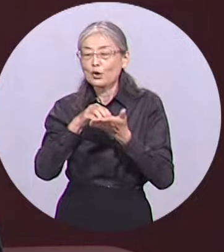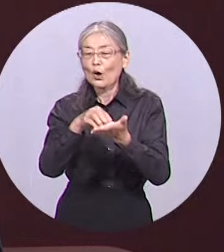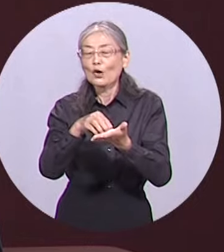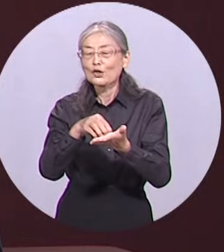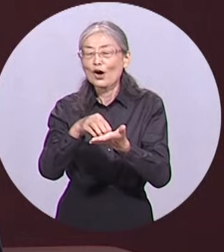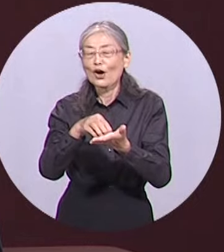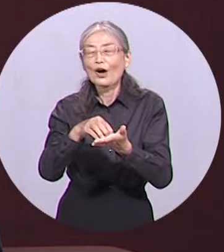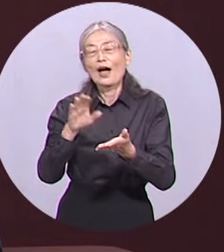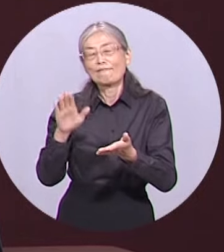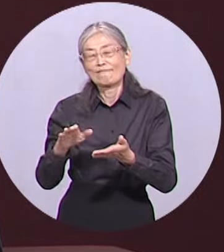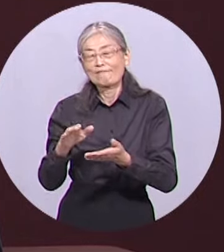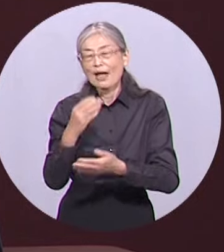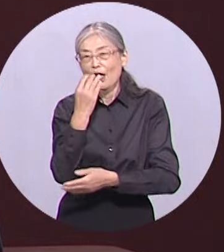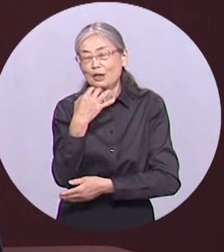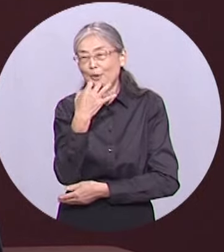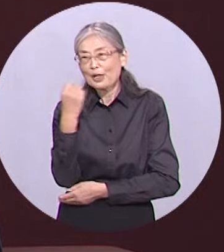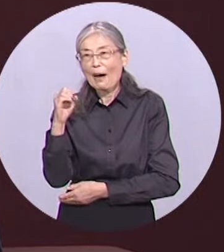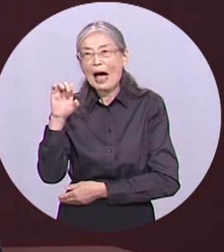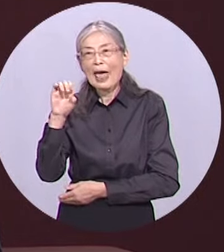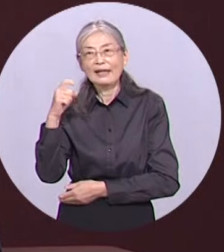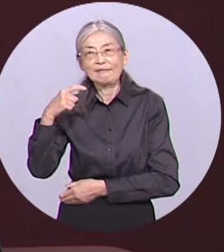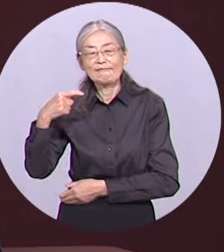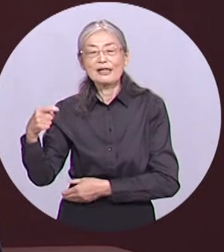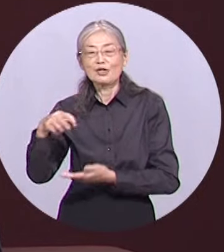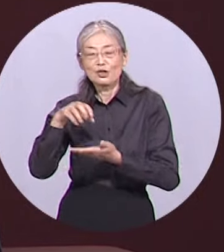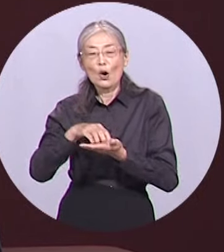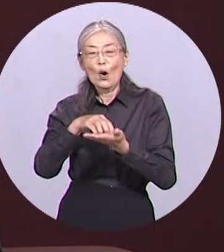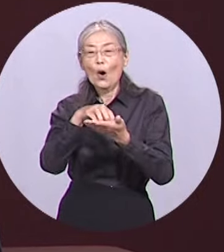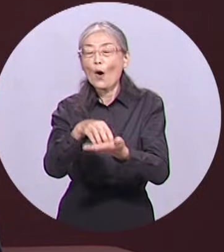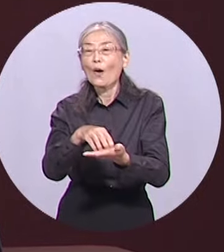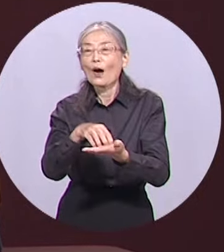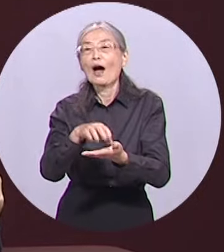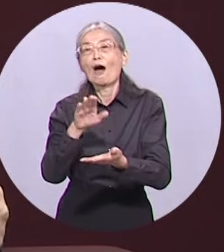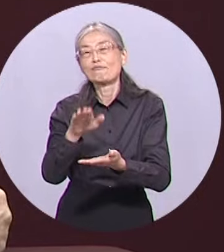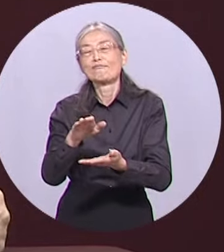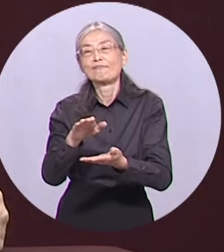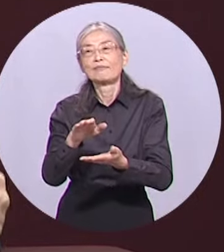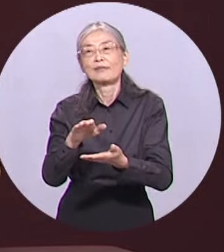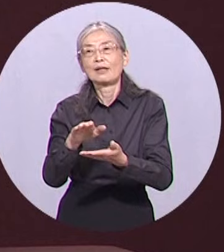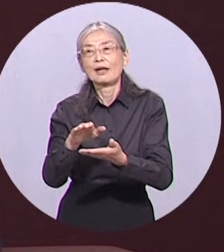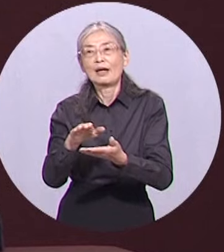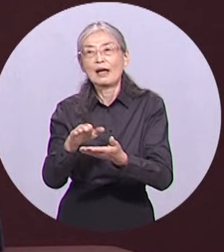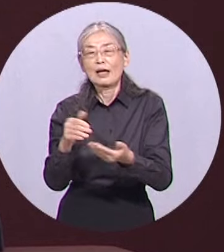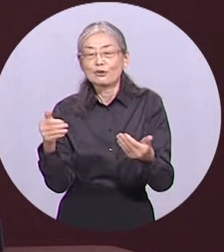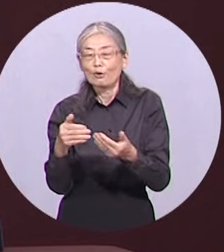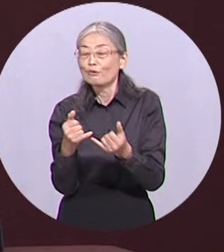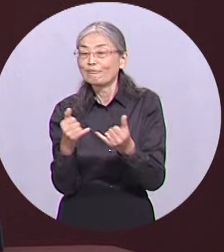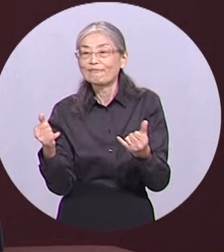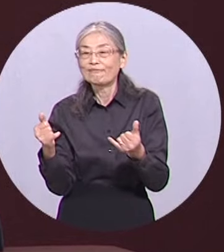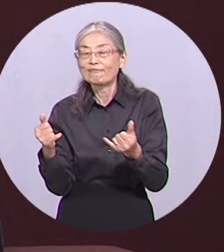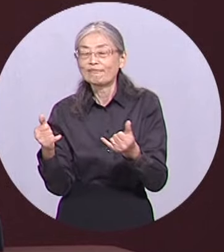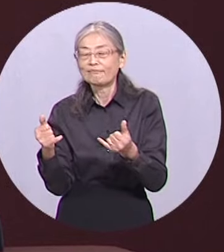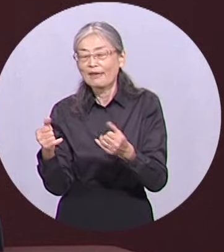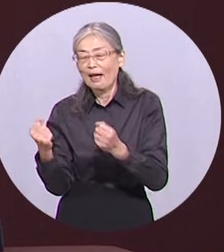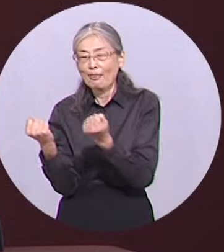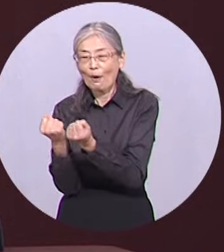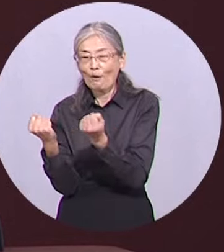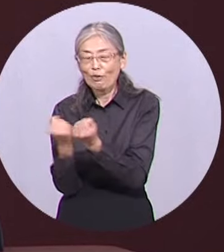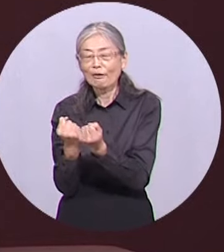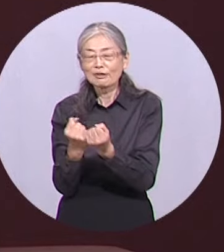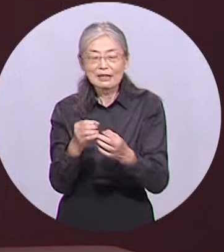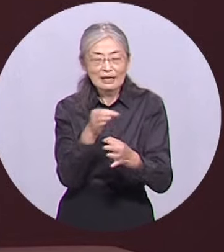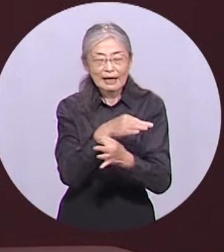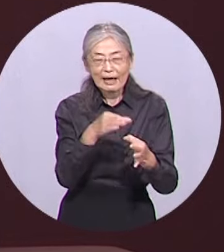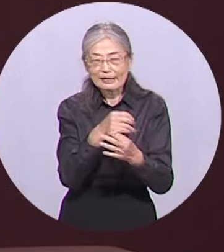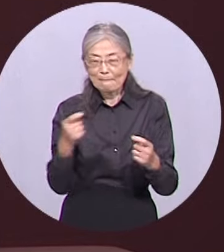渋沢栄一賞といういわゆるそのビジネスマンで、道徳と経済両方を進めてくれている人